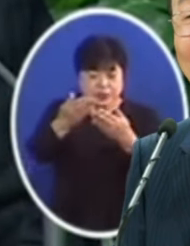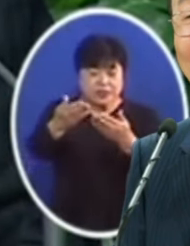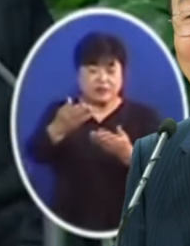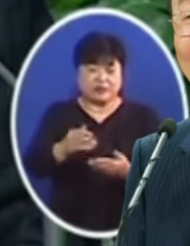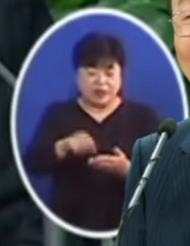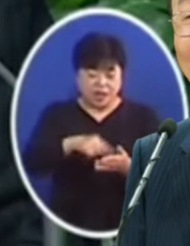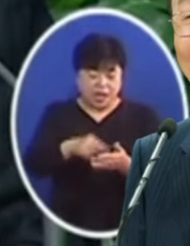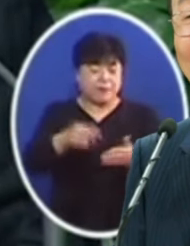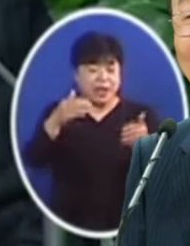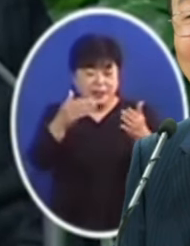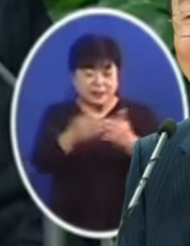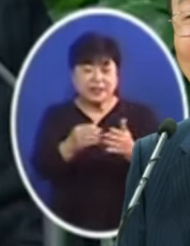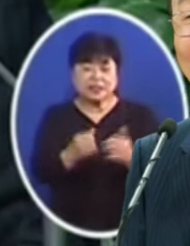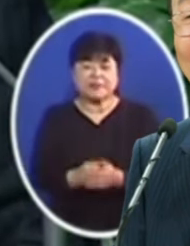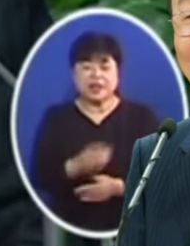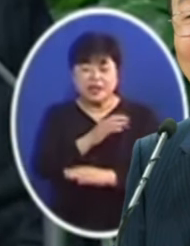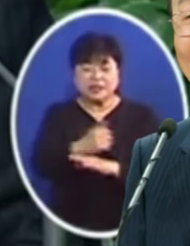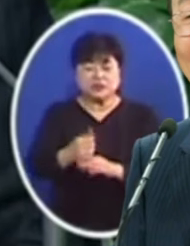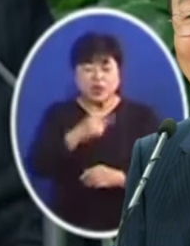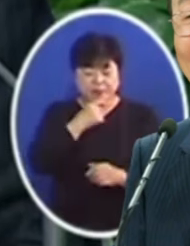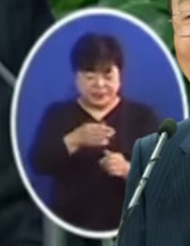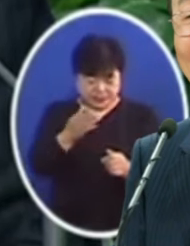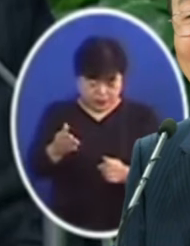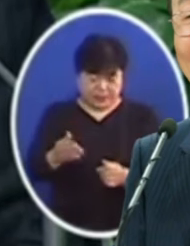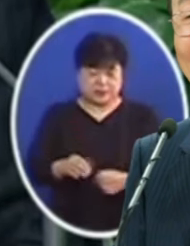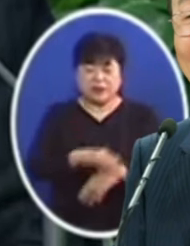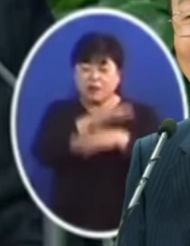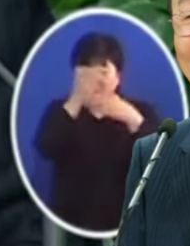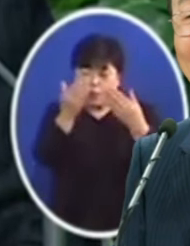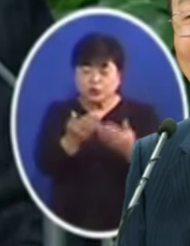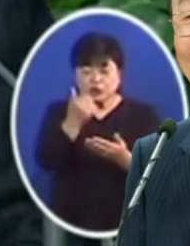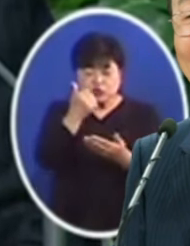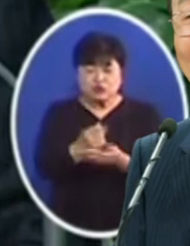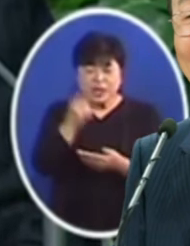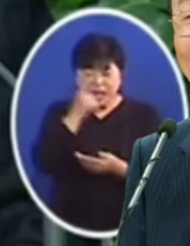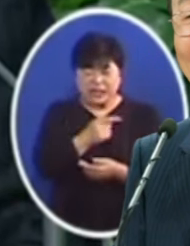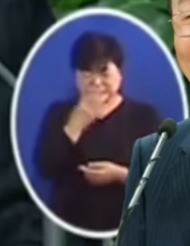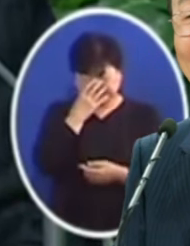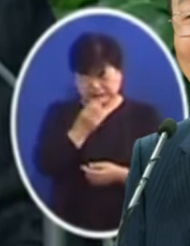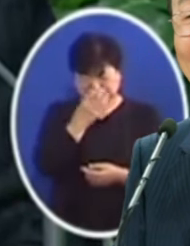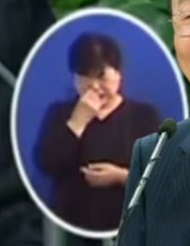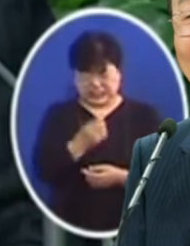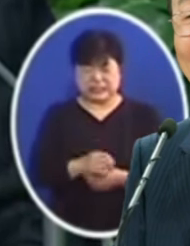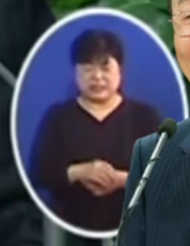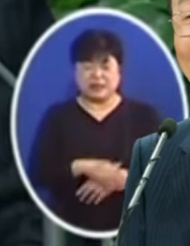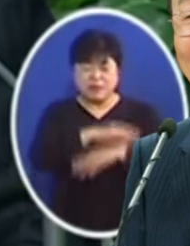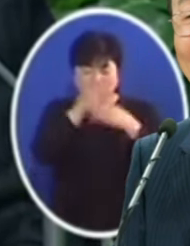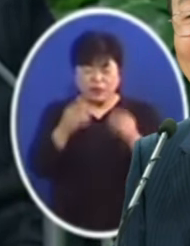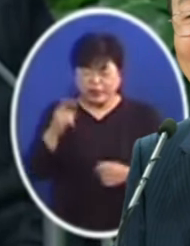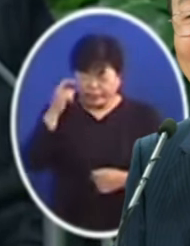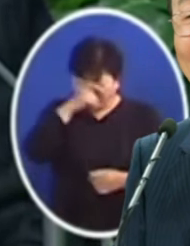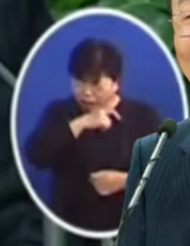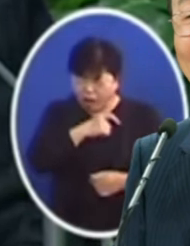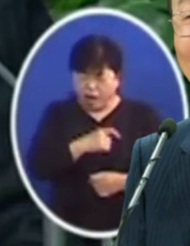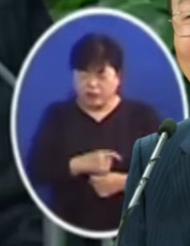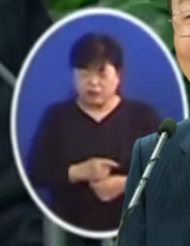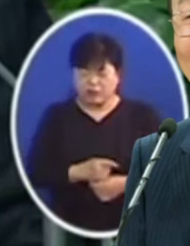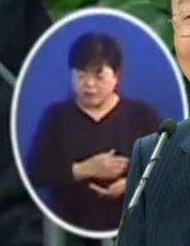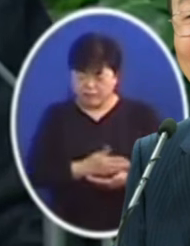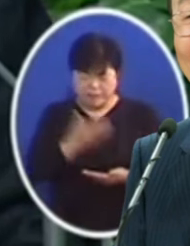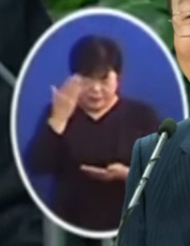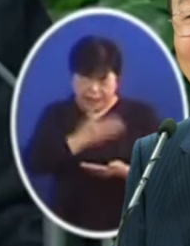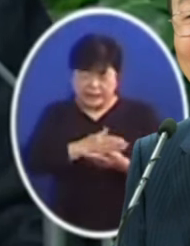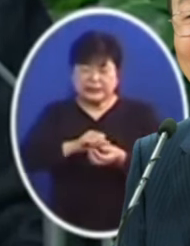청산해 주었으므로 그리스도의 피로 말미암아 모든 죄악의 쓰레기, 모든 더러운 쓰레기를 청산해야